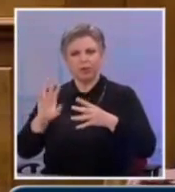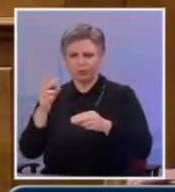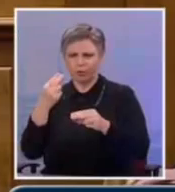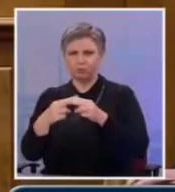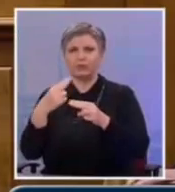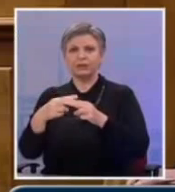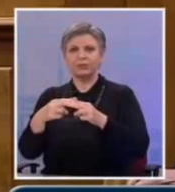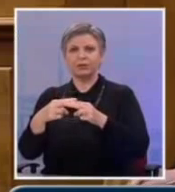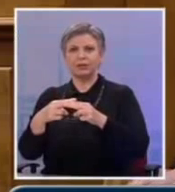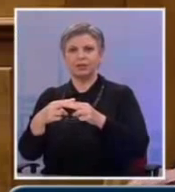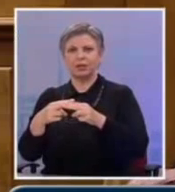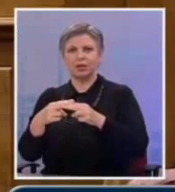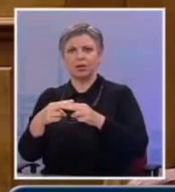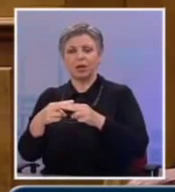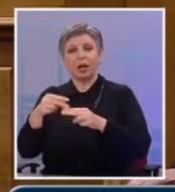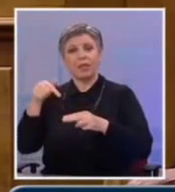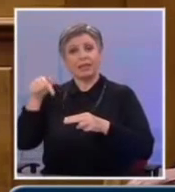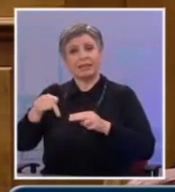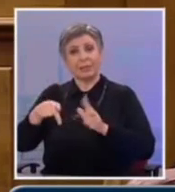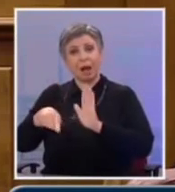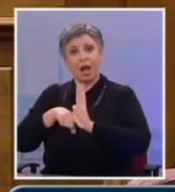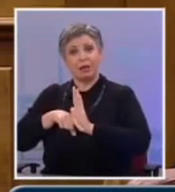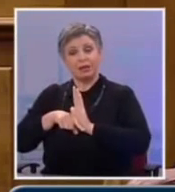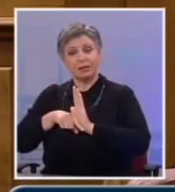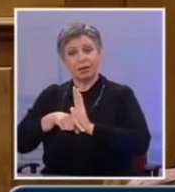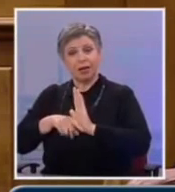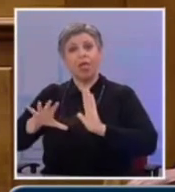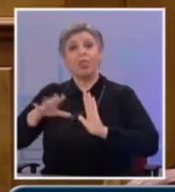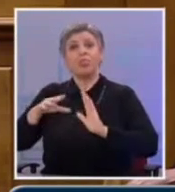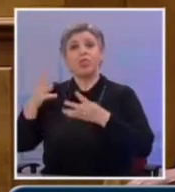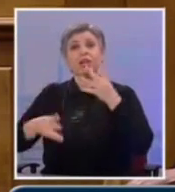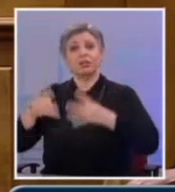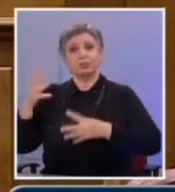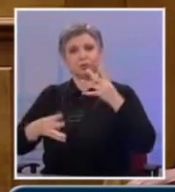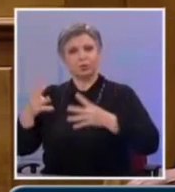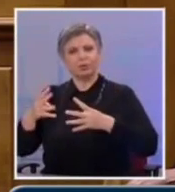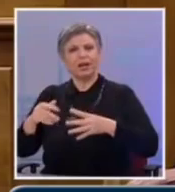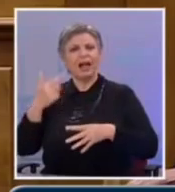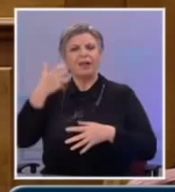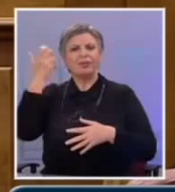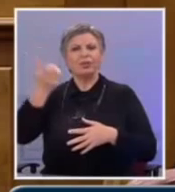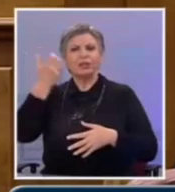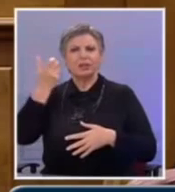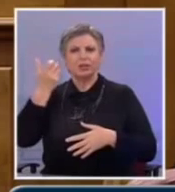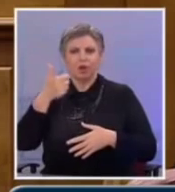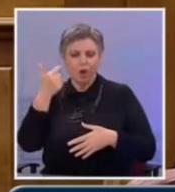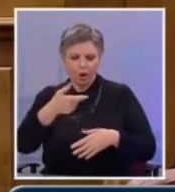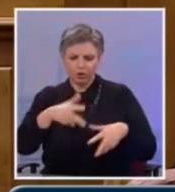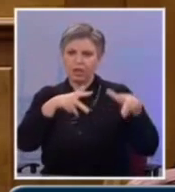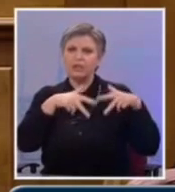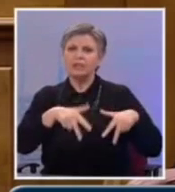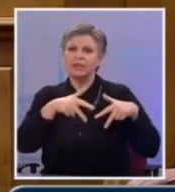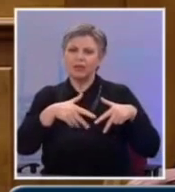Όταν καταψηφίζεις έναν προϋπολογισμό, ουσιαστικά ζητάς την άμεση παραίτηση της κυβέρνησης. Ισοδυναμί με ψήφο